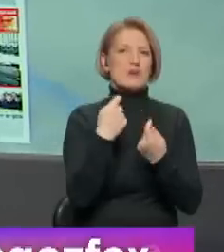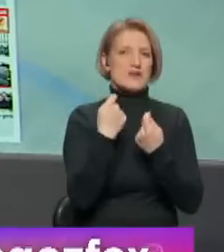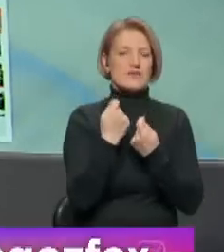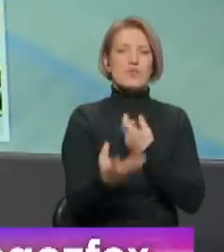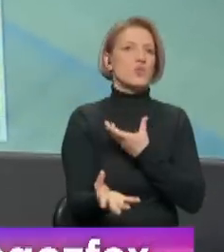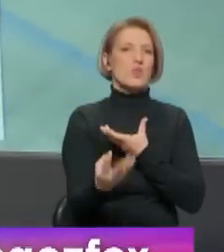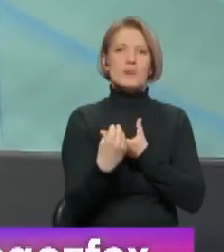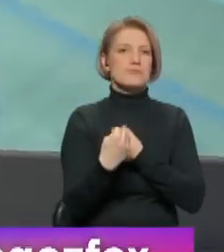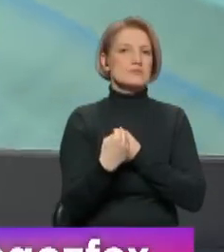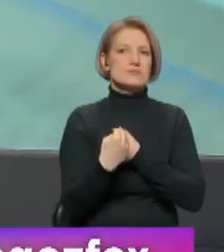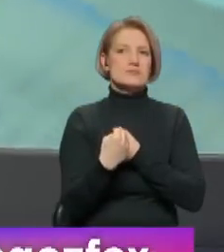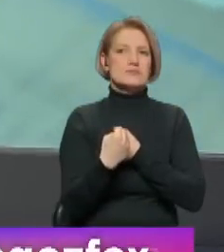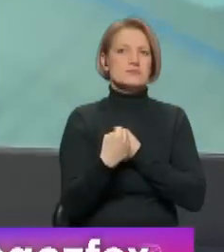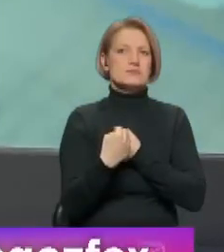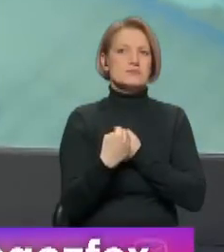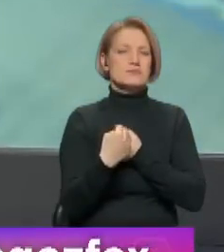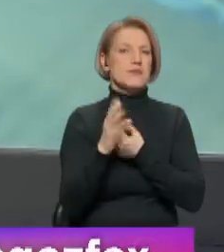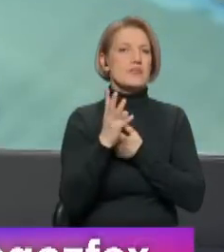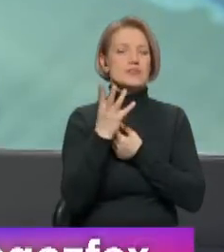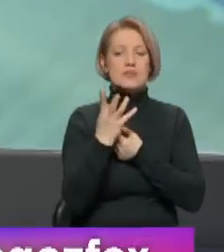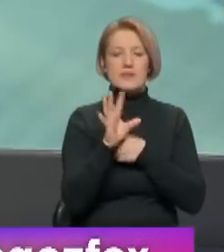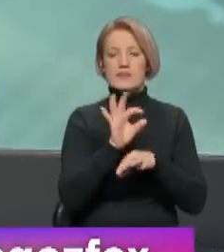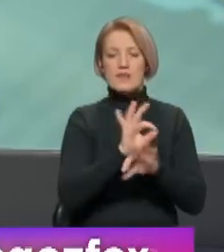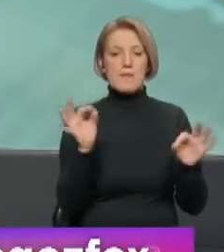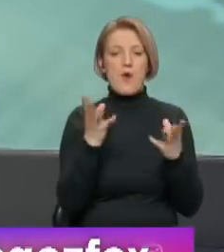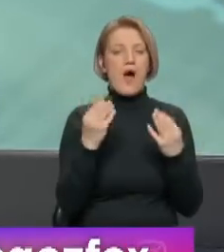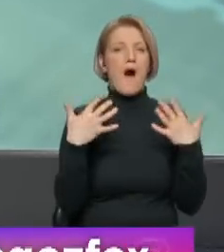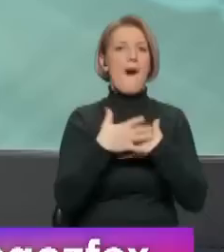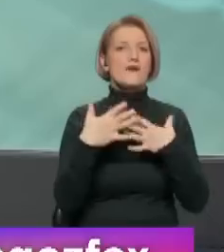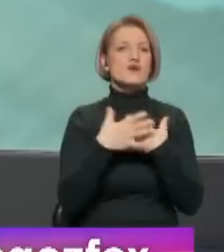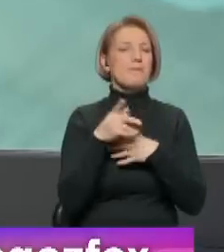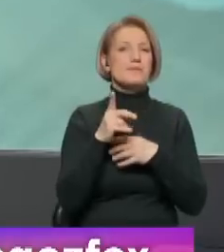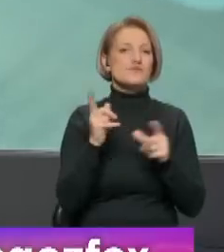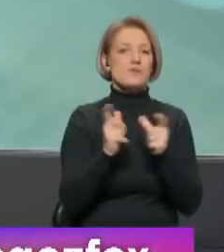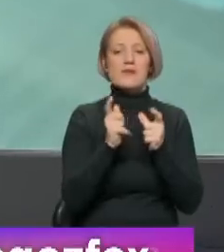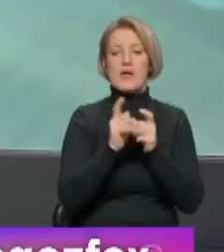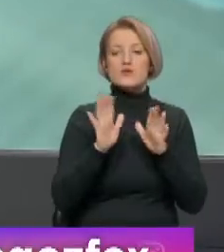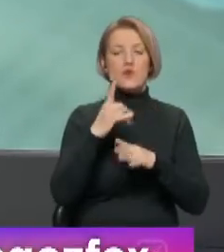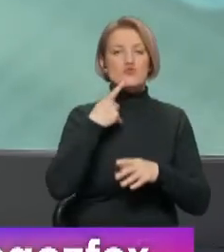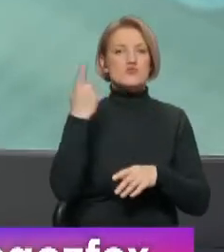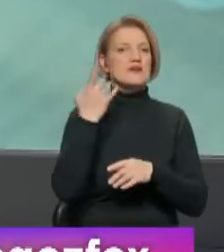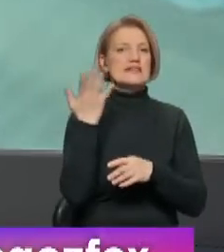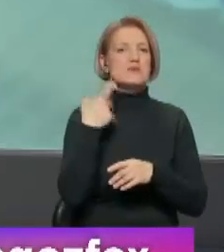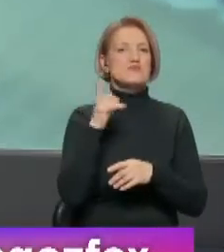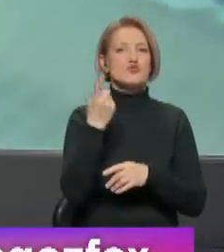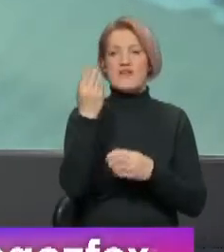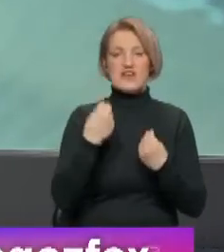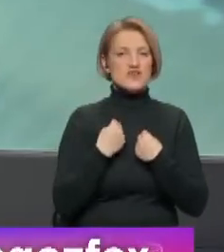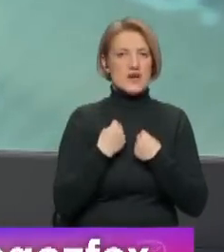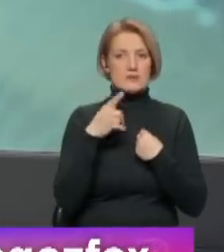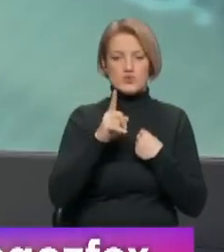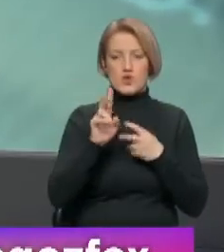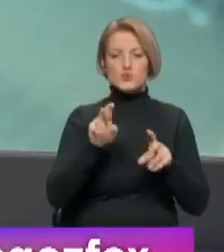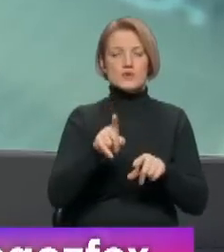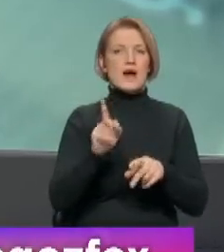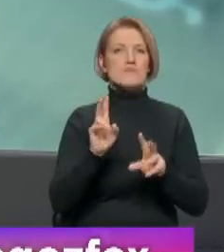Peki tam olarak bize nasıl bir müjde verecek akşam kabine toplantısından sonra zaten hani bu konuyla ilgili bir